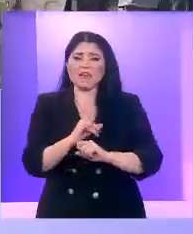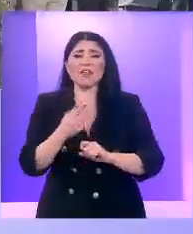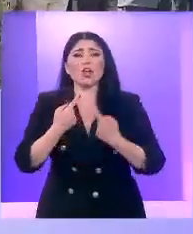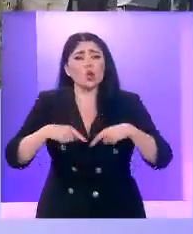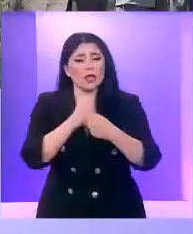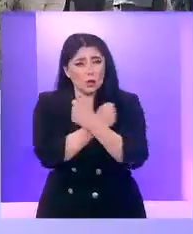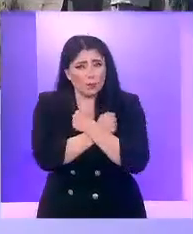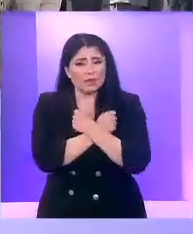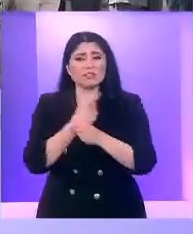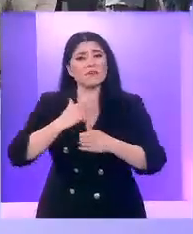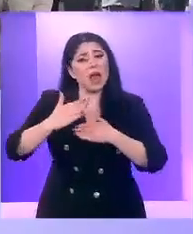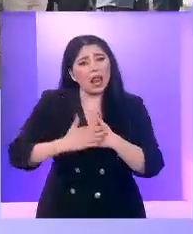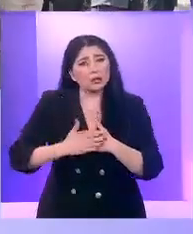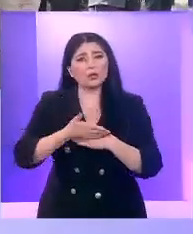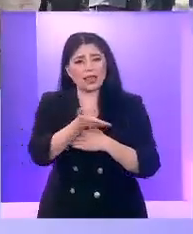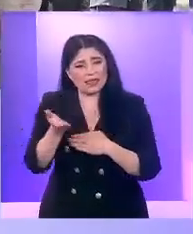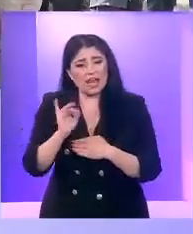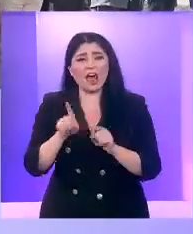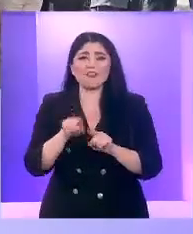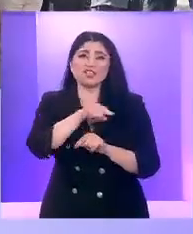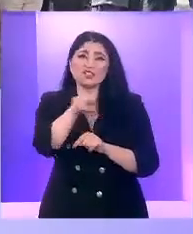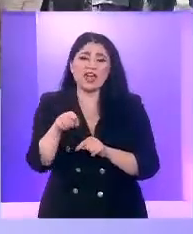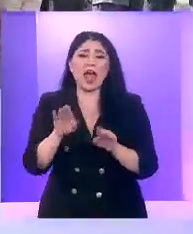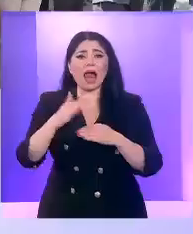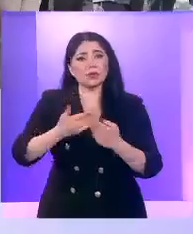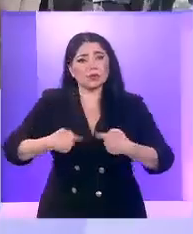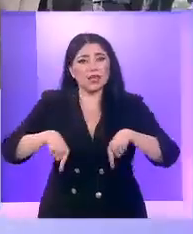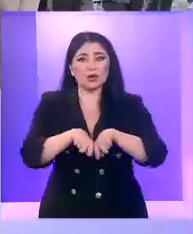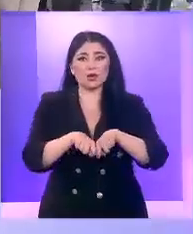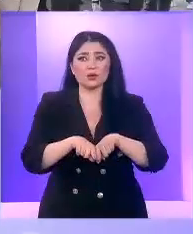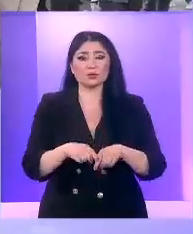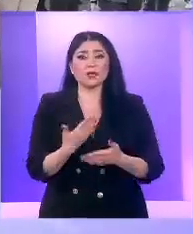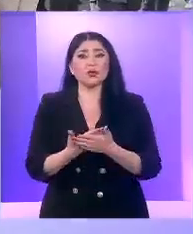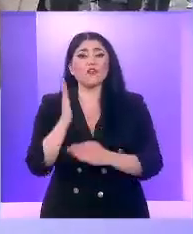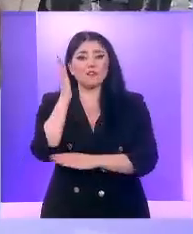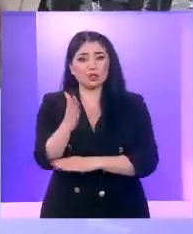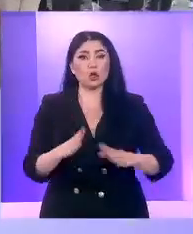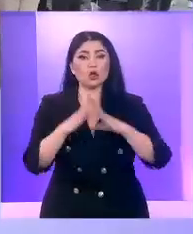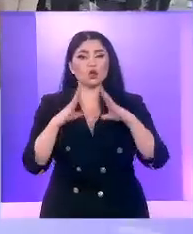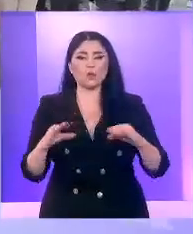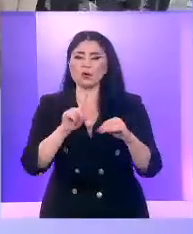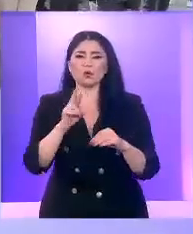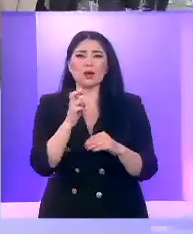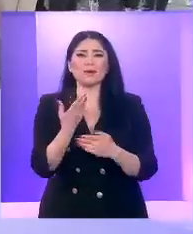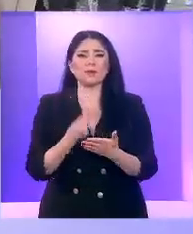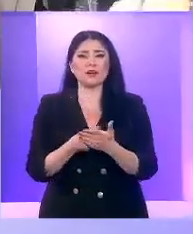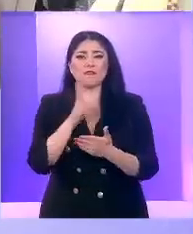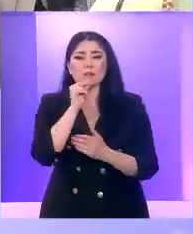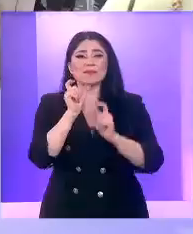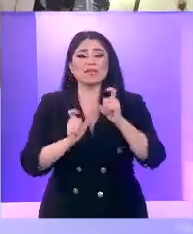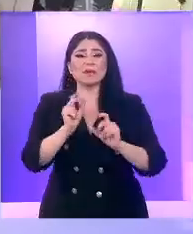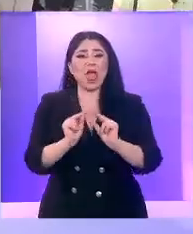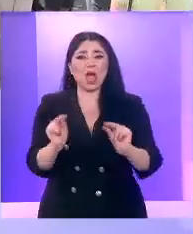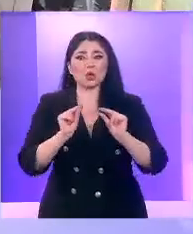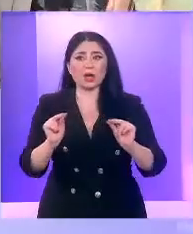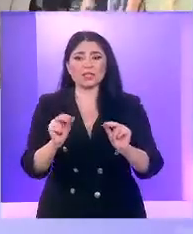ca să înțeleagă că ce facem noi acum nu e pentru banii noștri, e pentru viitorul României. Educația